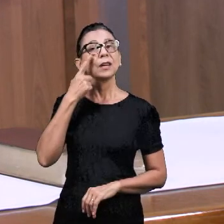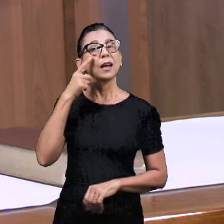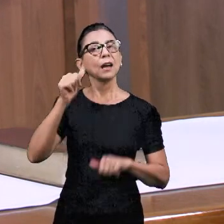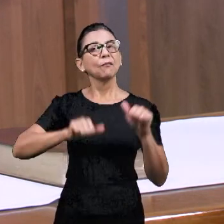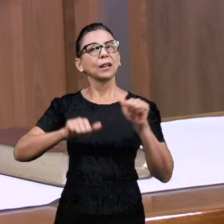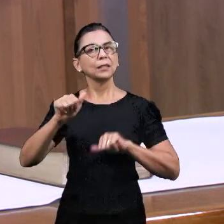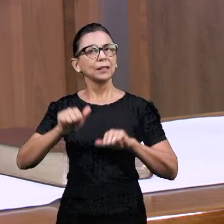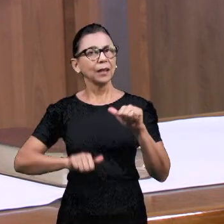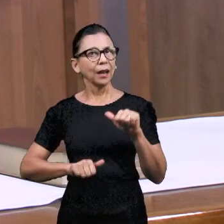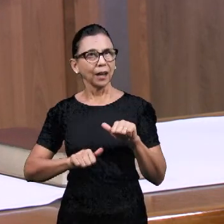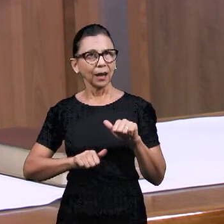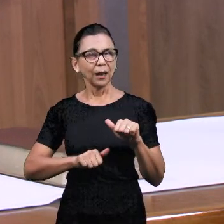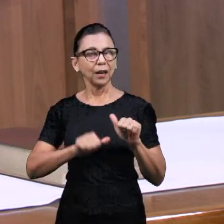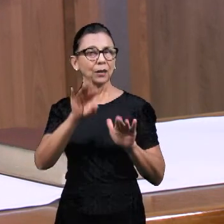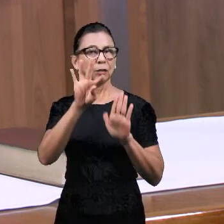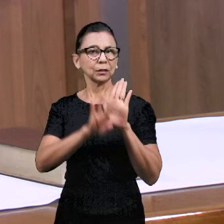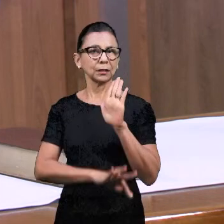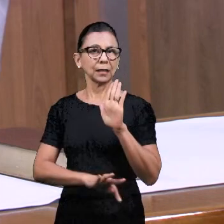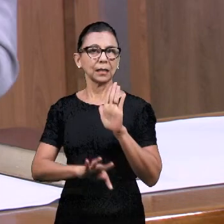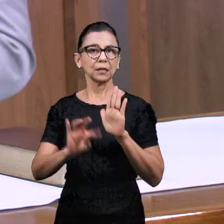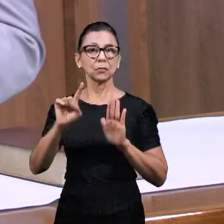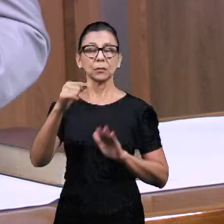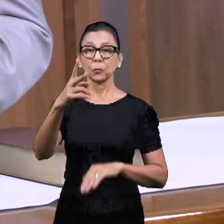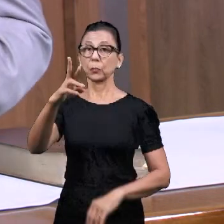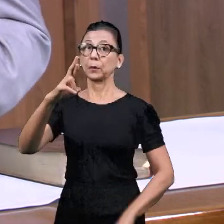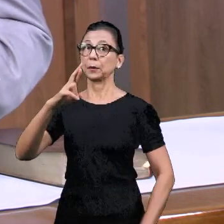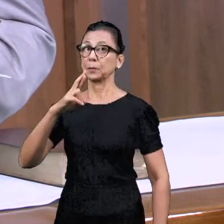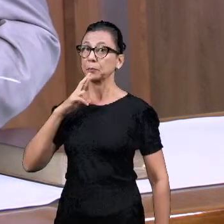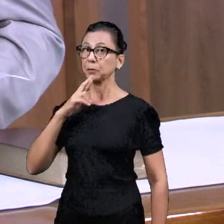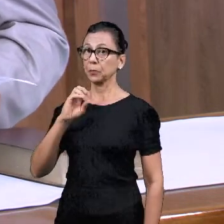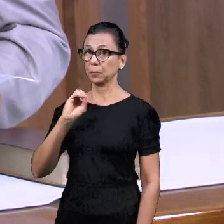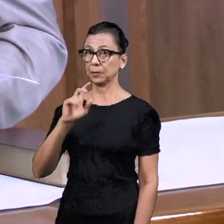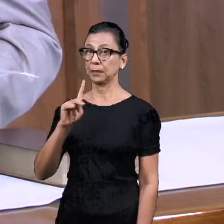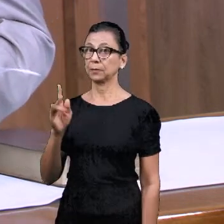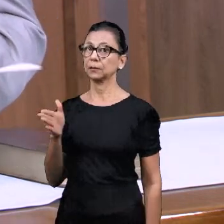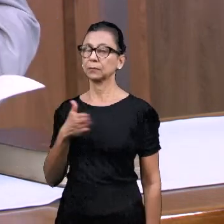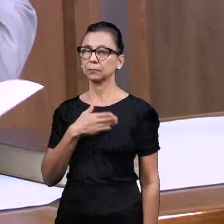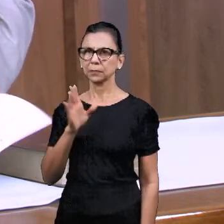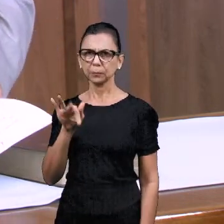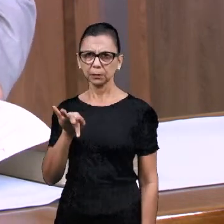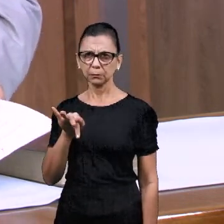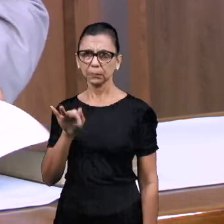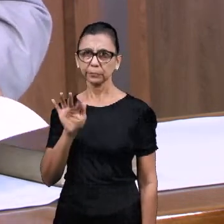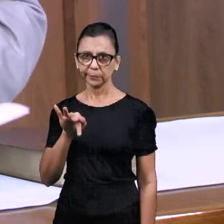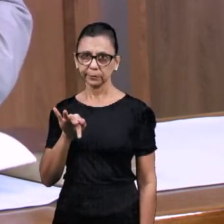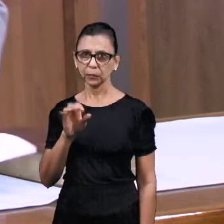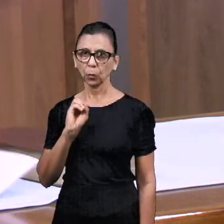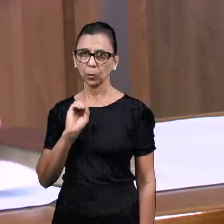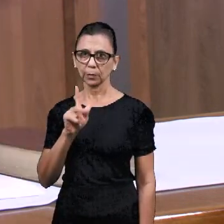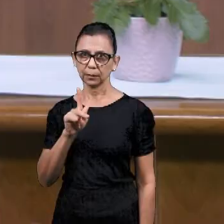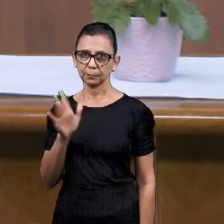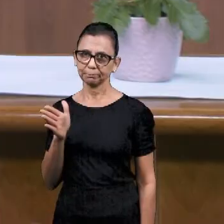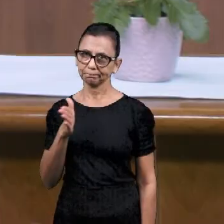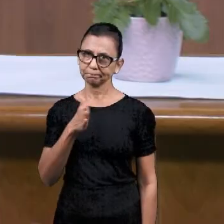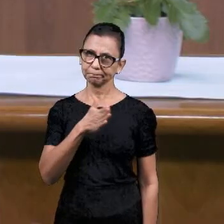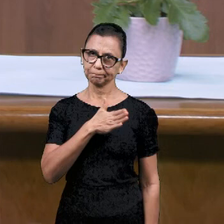répondre à cette question. D'accord? Nous avons fini? Très bien.